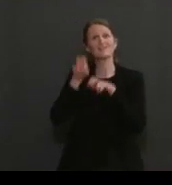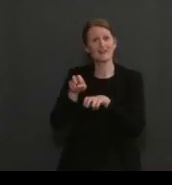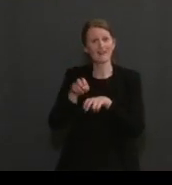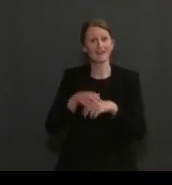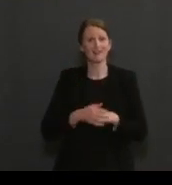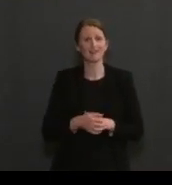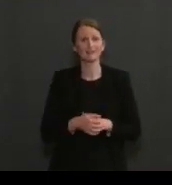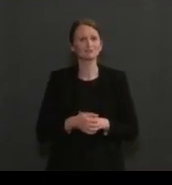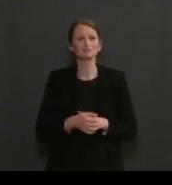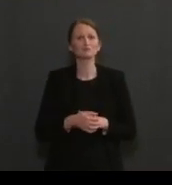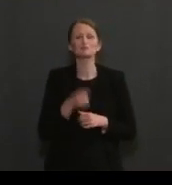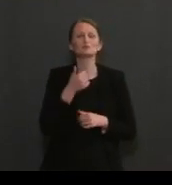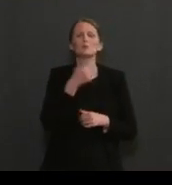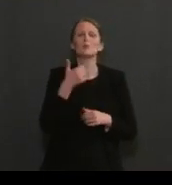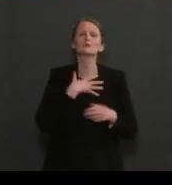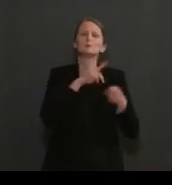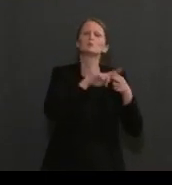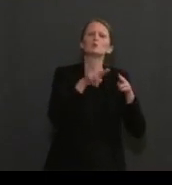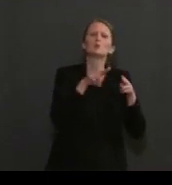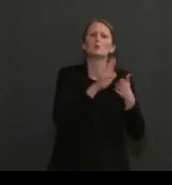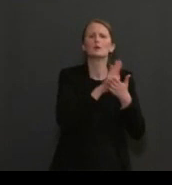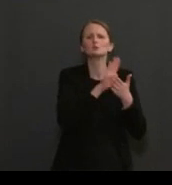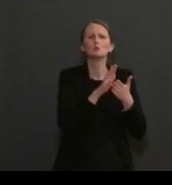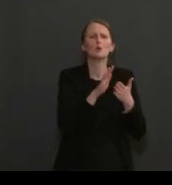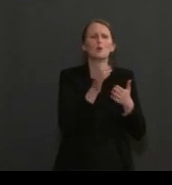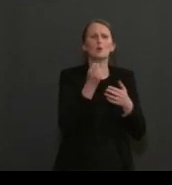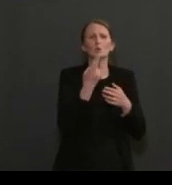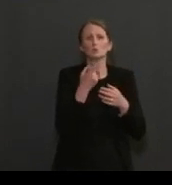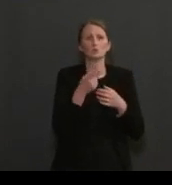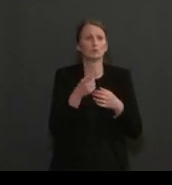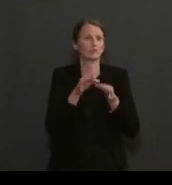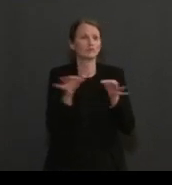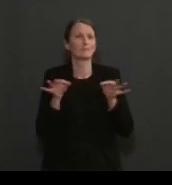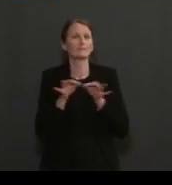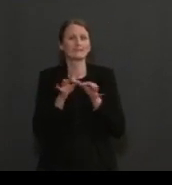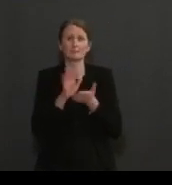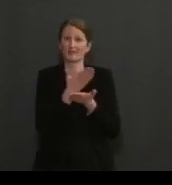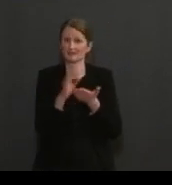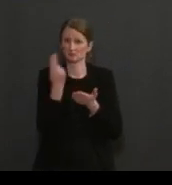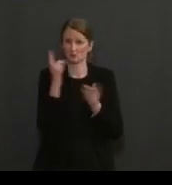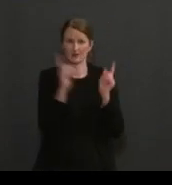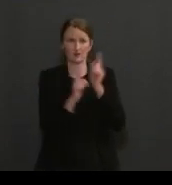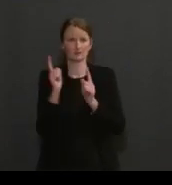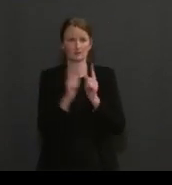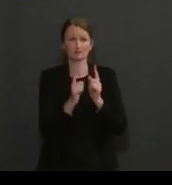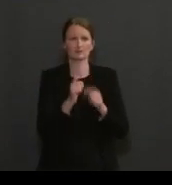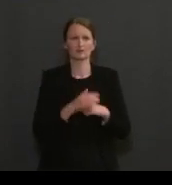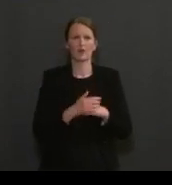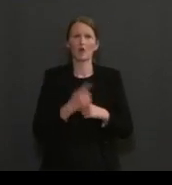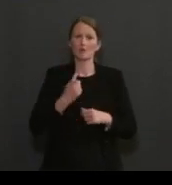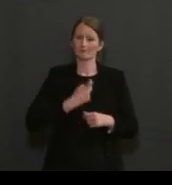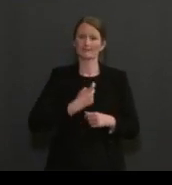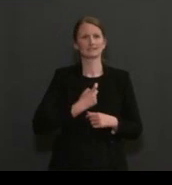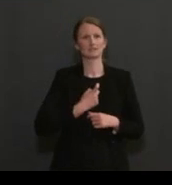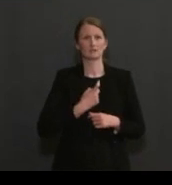au niveau des bureaux, par exemple, ou des toilettes dans une famille où une des personnes est infectée et qui n'a pas sa toilette personnelle, eh bien, il faut, lorsqu'on a